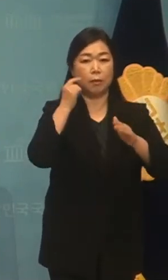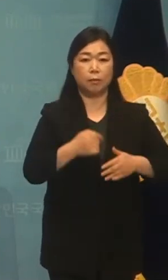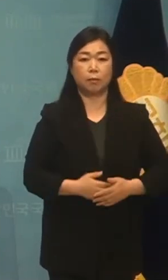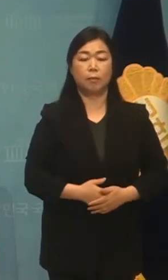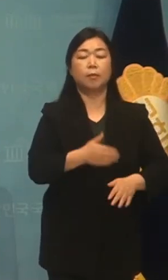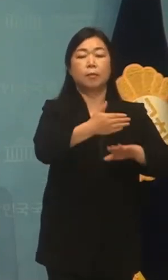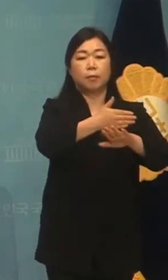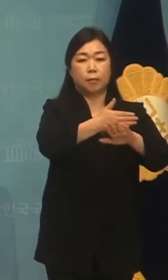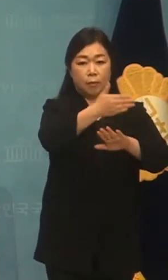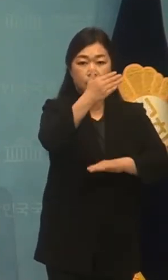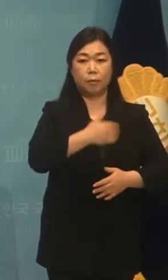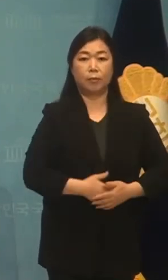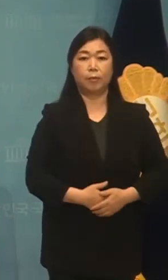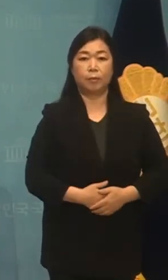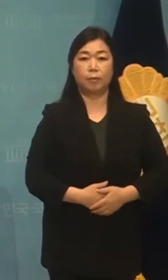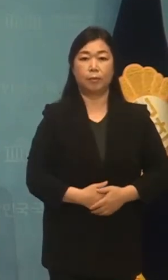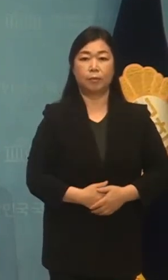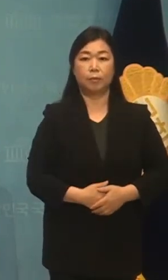감사합니다.